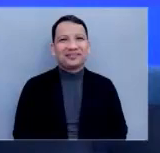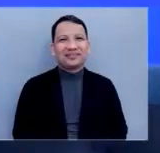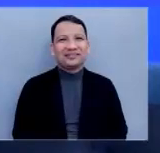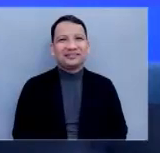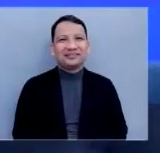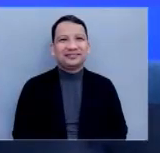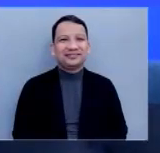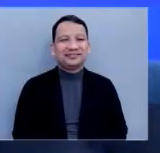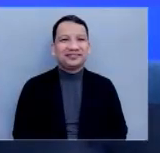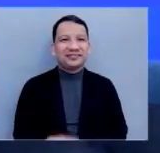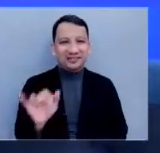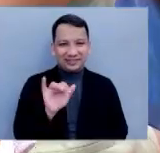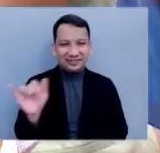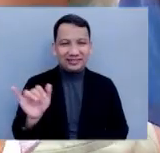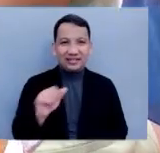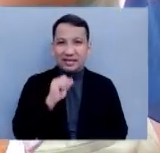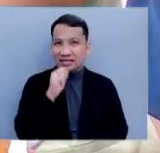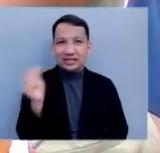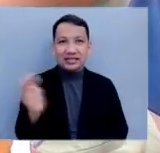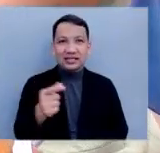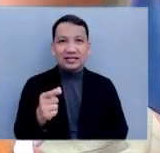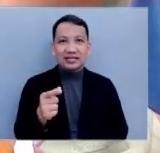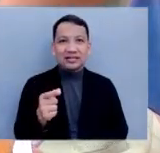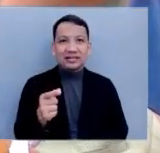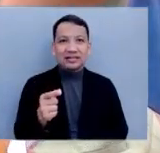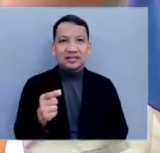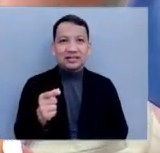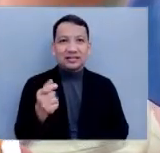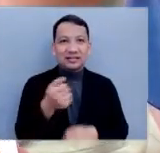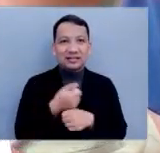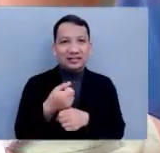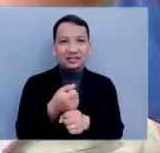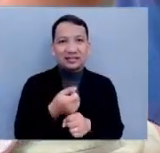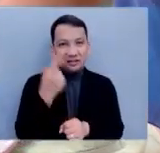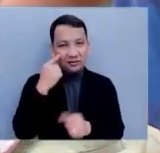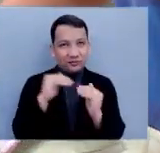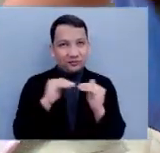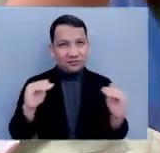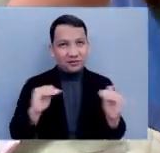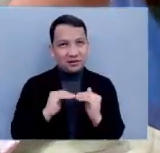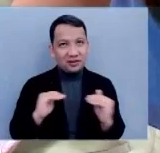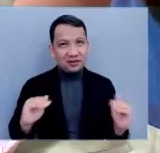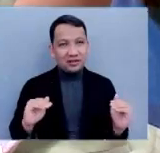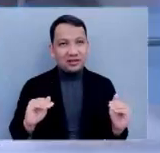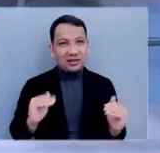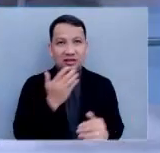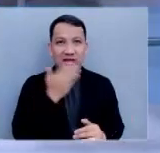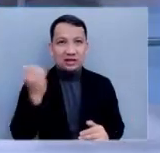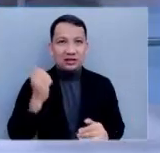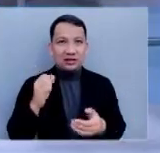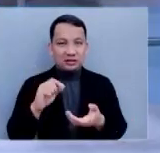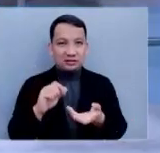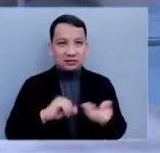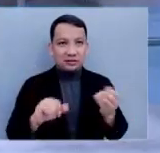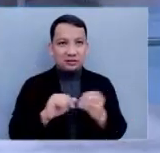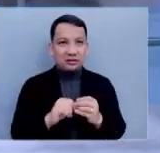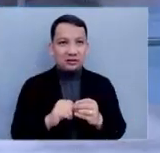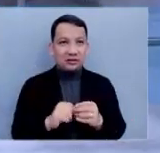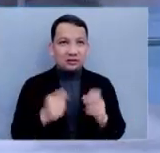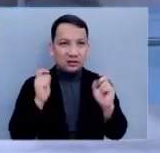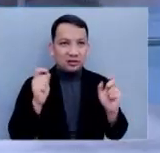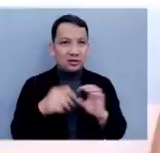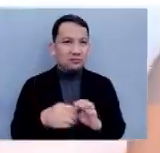Pero Doc, ibig sabihin, not all energy drinks are created equal. Yes. Ano yung best form? Kung kailangan mo talaga, ano